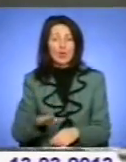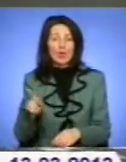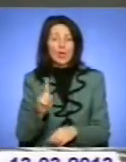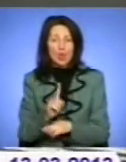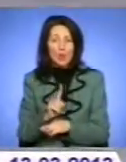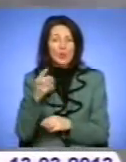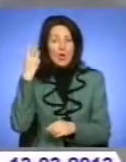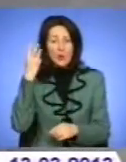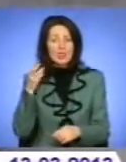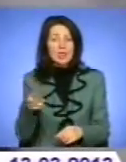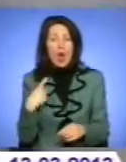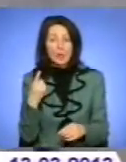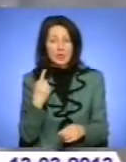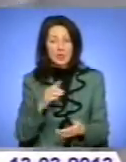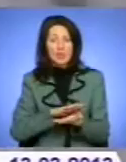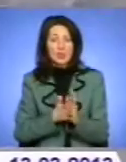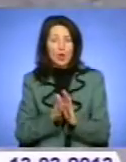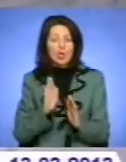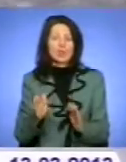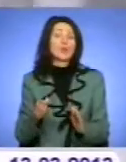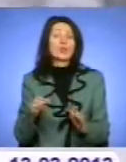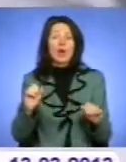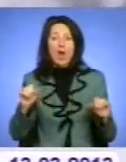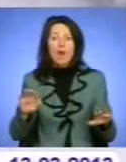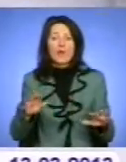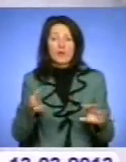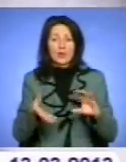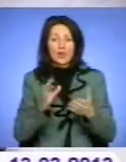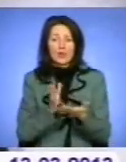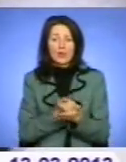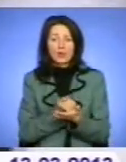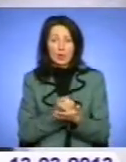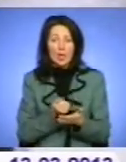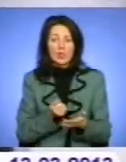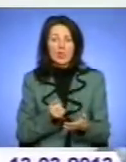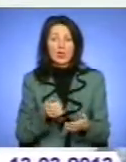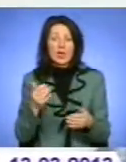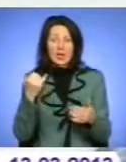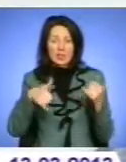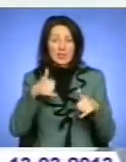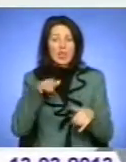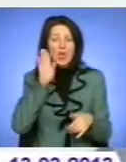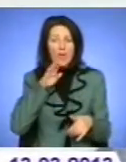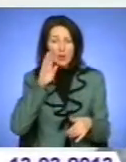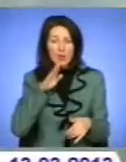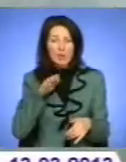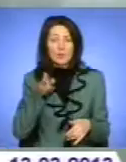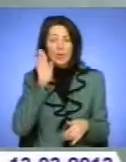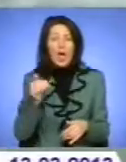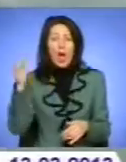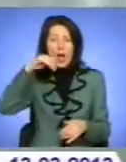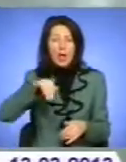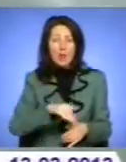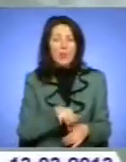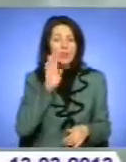ситуація може загостритися у результаті неконтрольованих або аварійних скидів води із невеликих водосховищ. Поведінку шкарпатських річок у відомстві прогнозувати